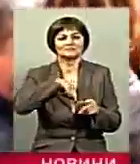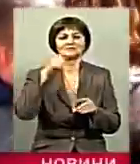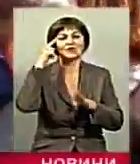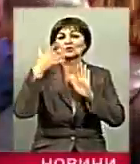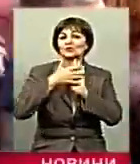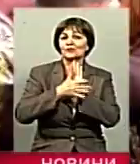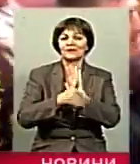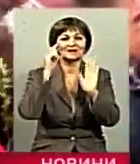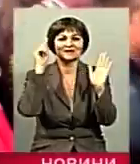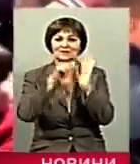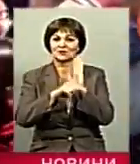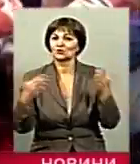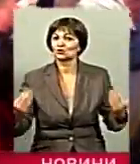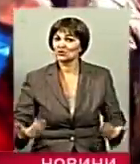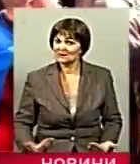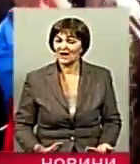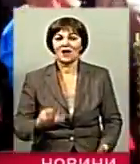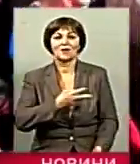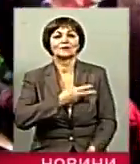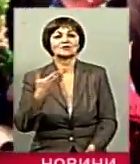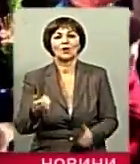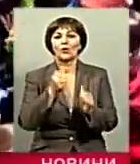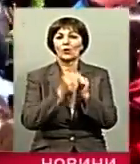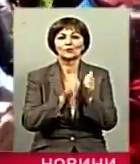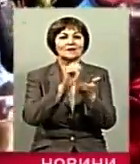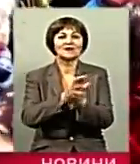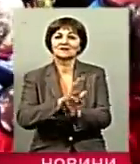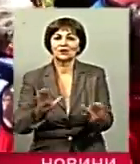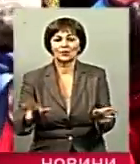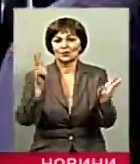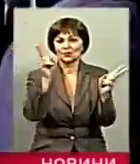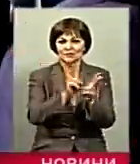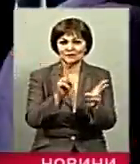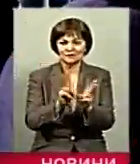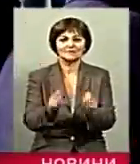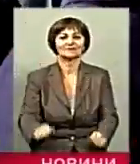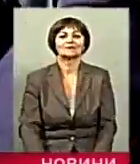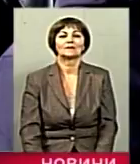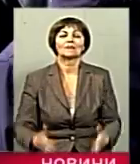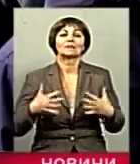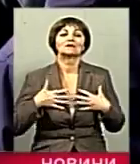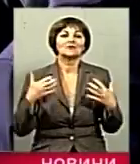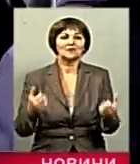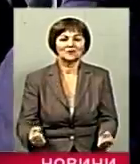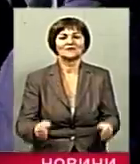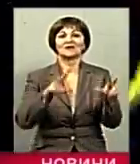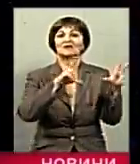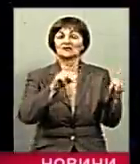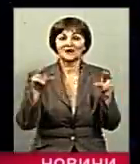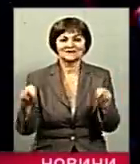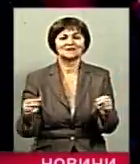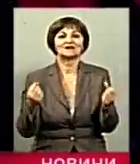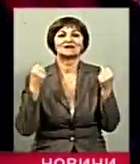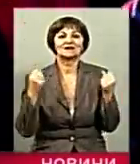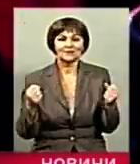зрозуміти сенс життя. Бажаючи кожному незнайомому зустрічному. Здоров'я, щастя, щоб всі були крепкі.